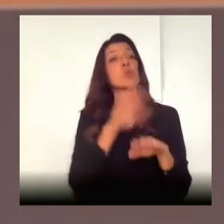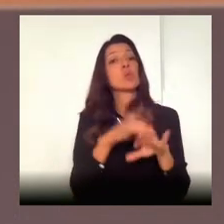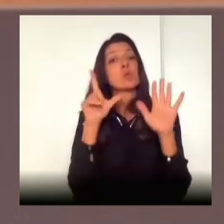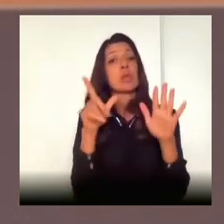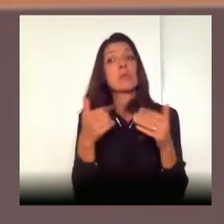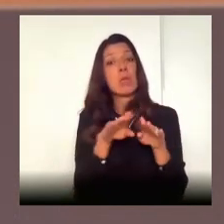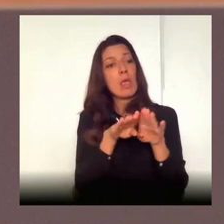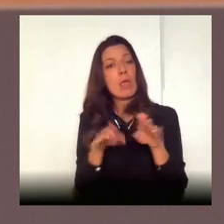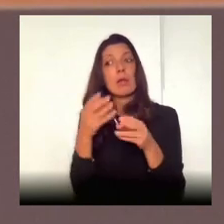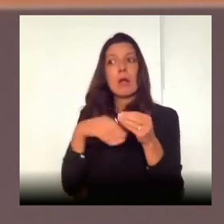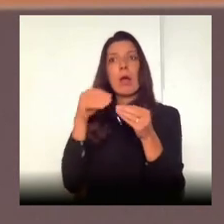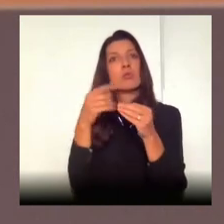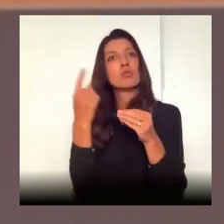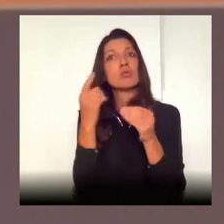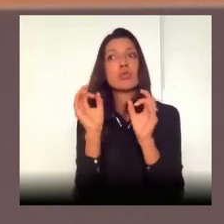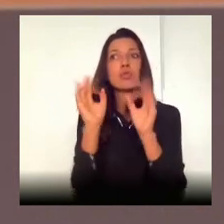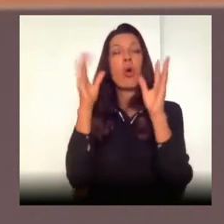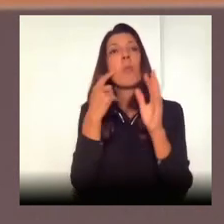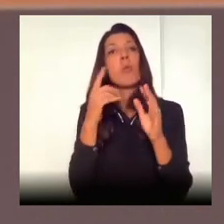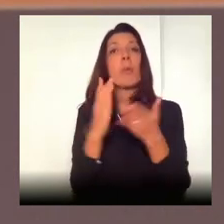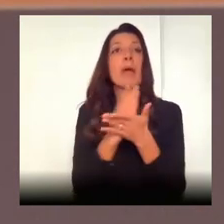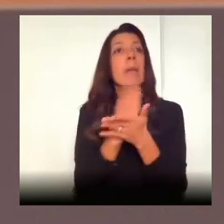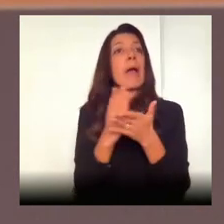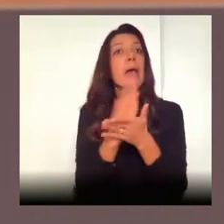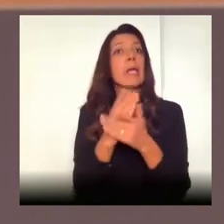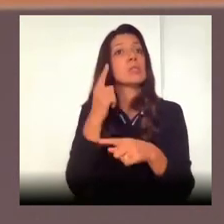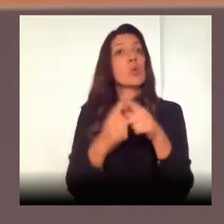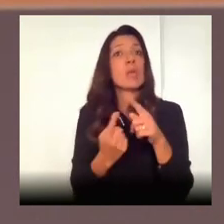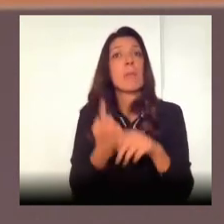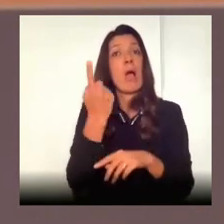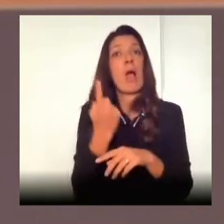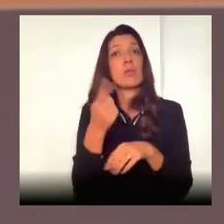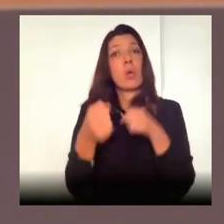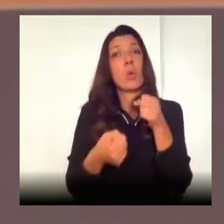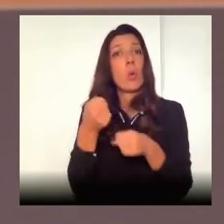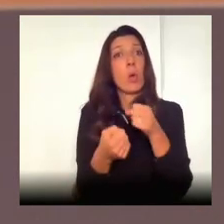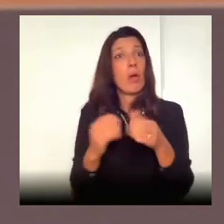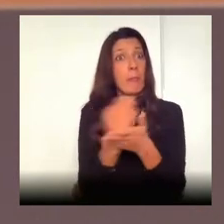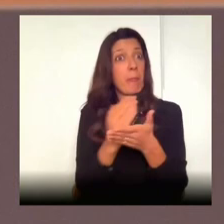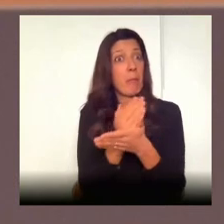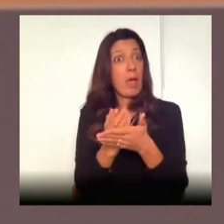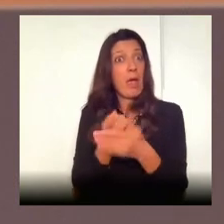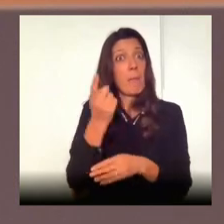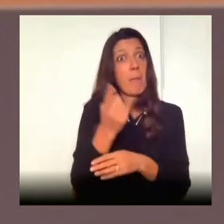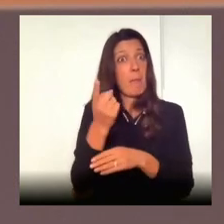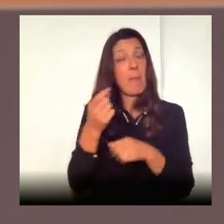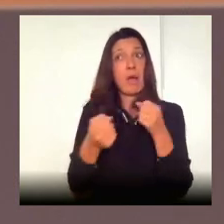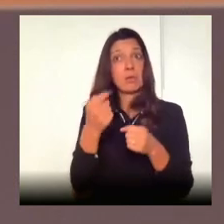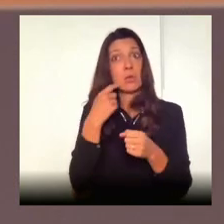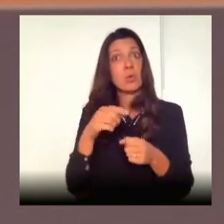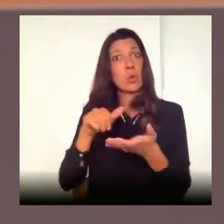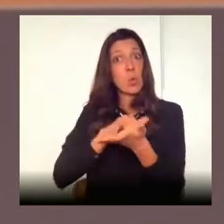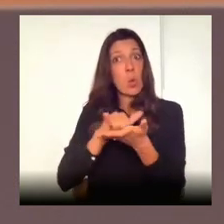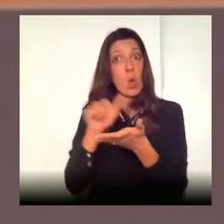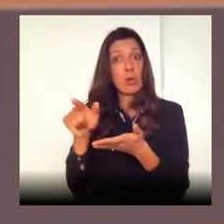faire des semi-marathons et je préparais le marathon de New York avant mon accident. Et on m'a jamais demandé on m'a jamais demandé de choisir entre faire